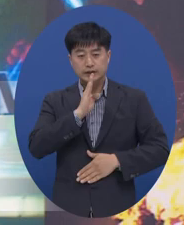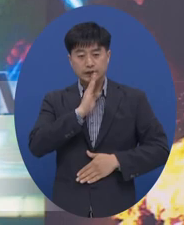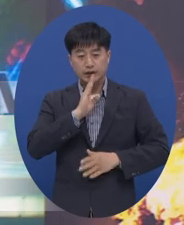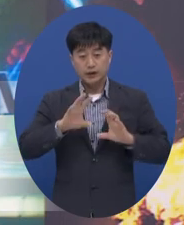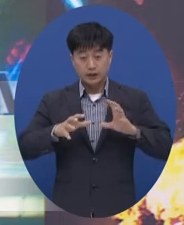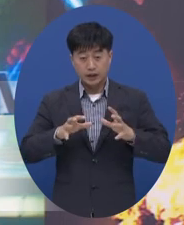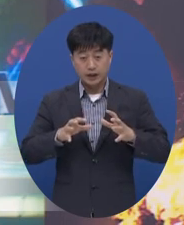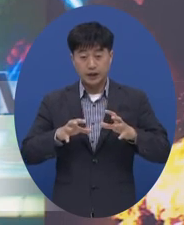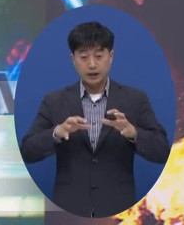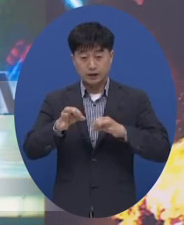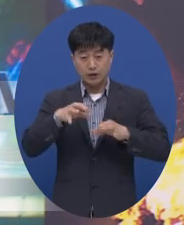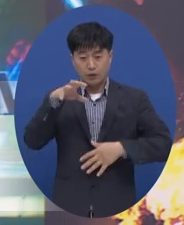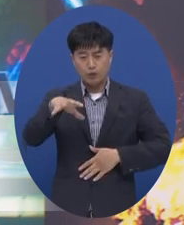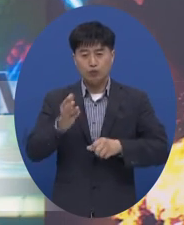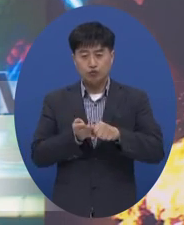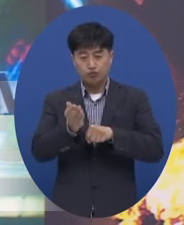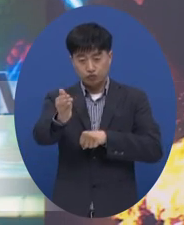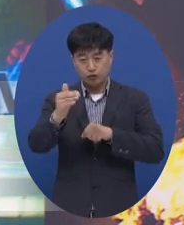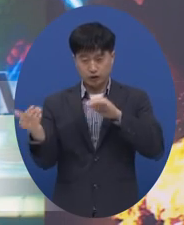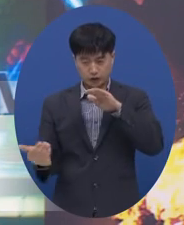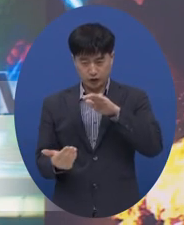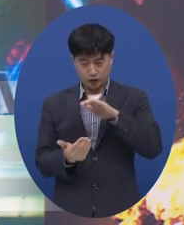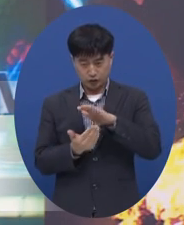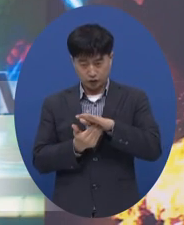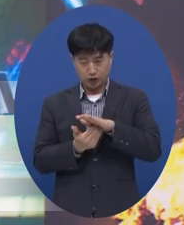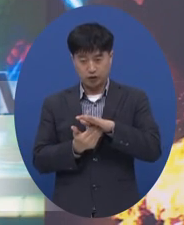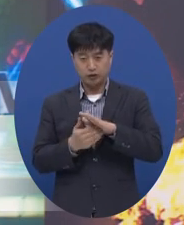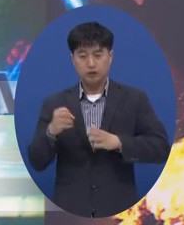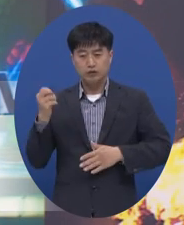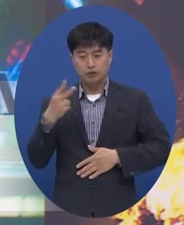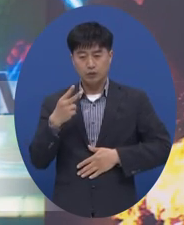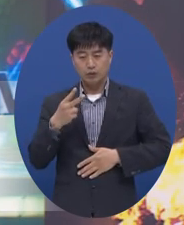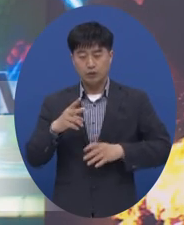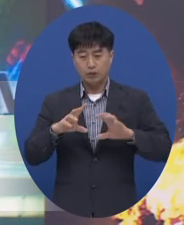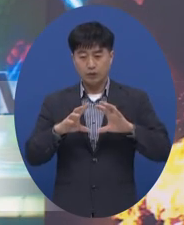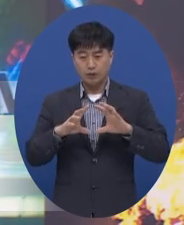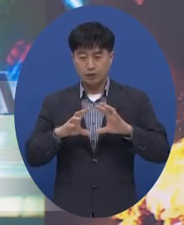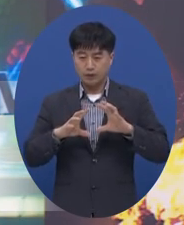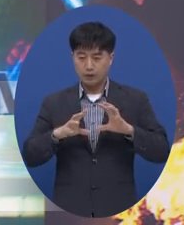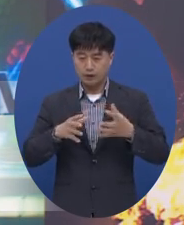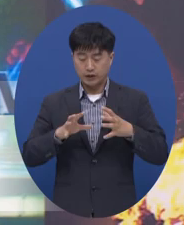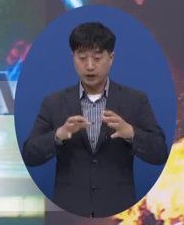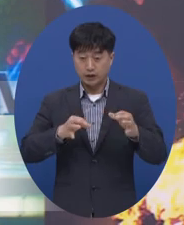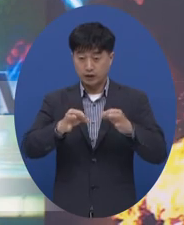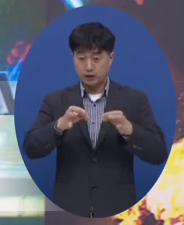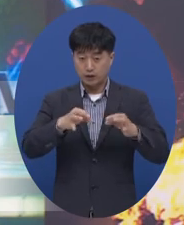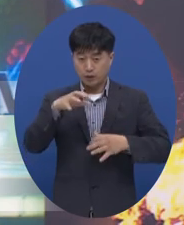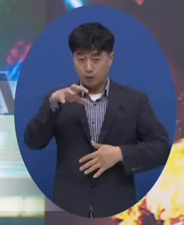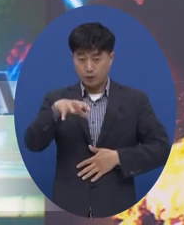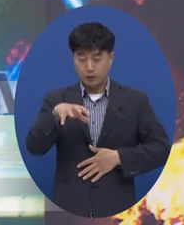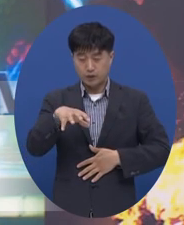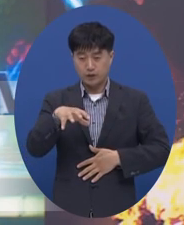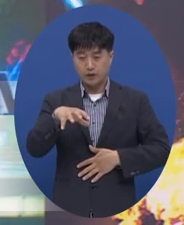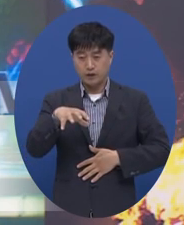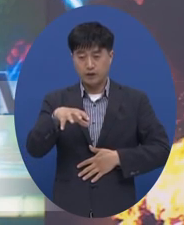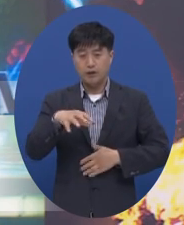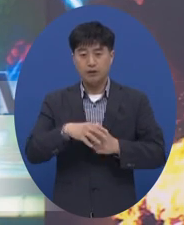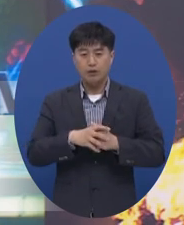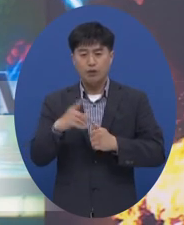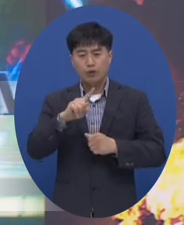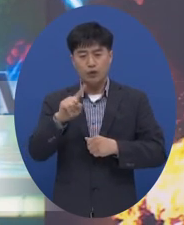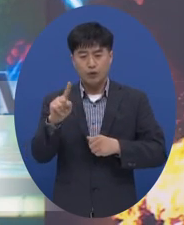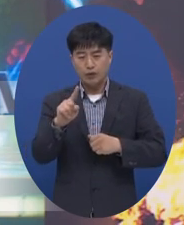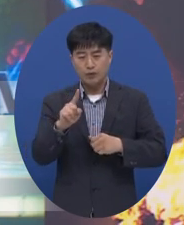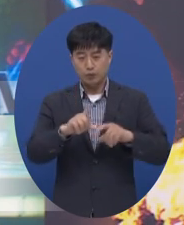발굴해내는 그 차원을 떠나서 이들이 실질적으로 글로벌 시장에서의 그런 수출까지 이루어질 수 있는, 그리고 또